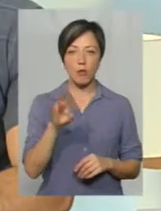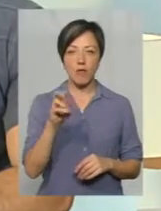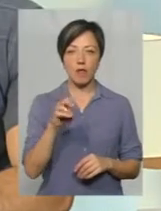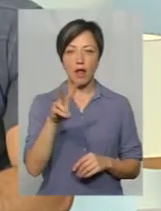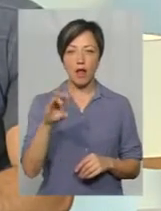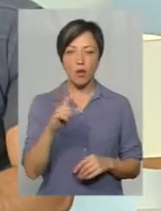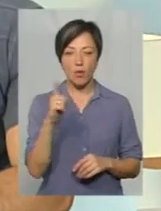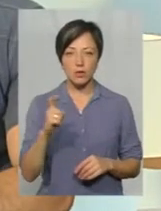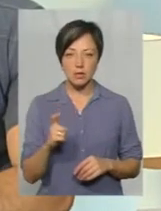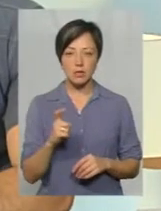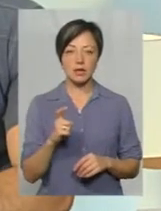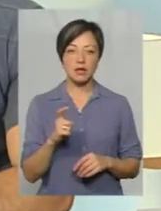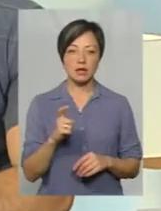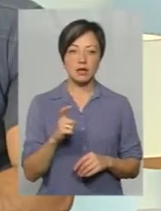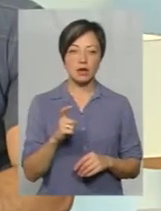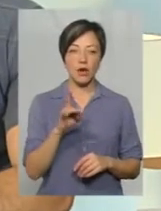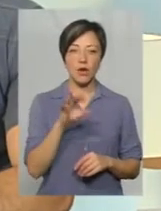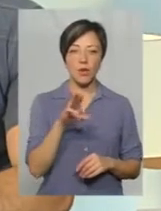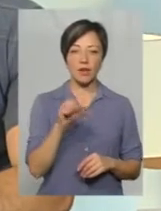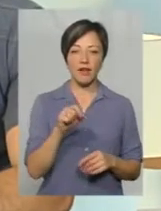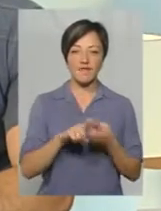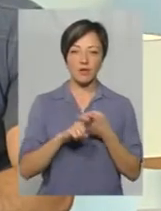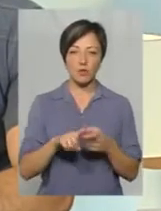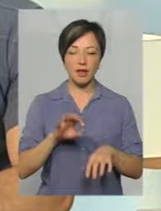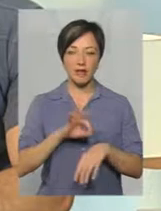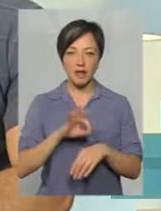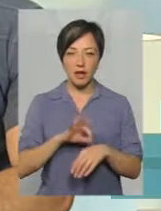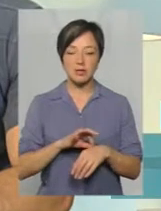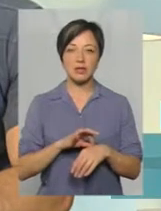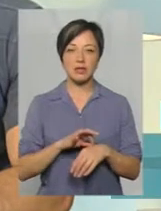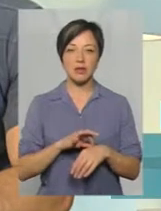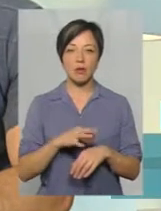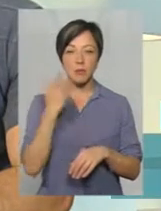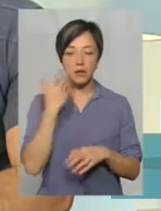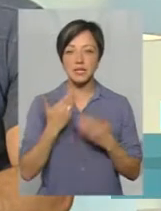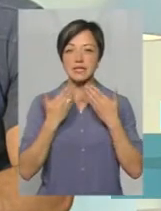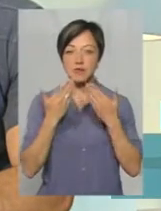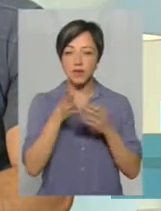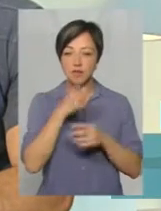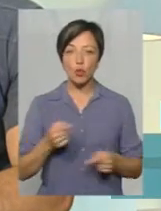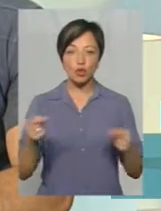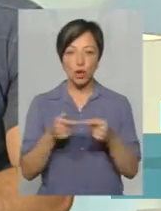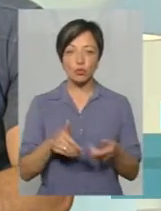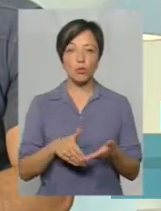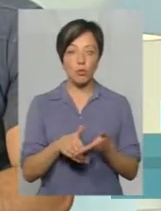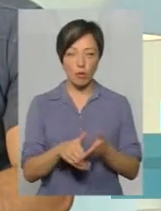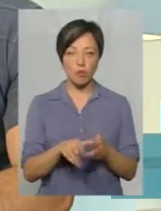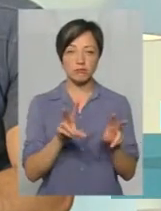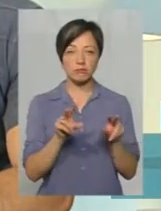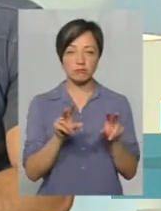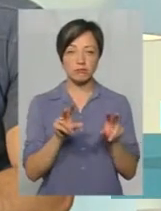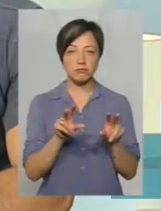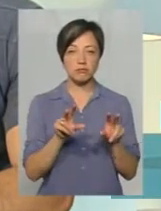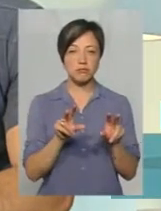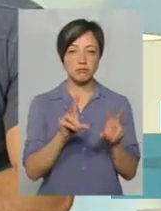може передаватися через продукти харчування. Як правило, при зверненні за своєчасною допомогою вона